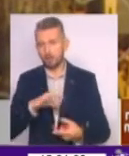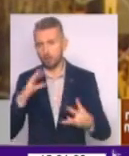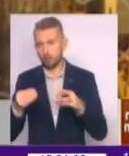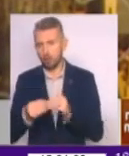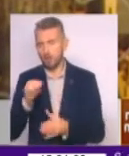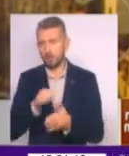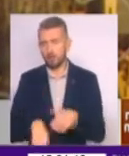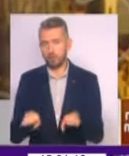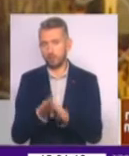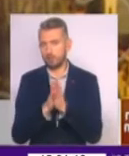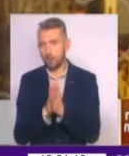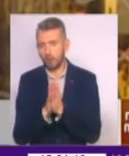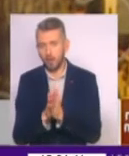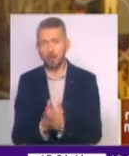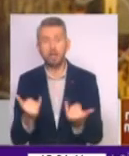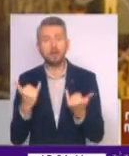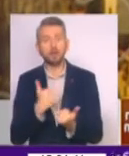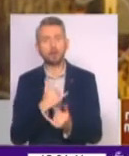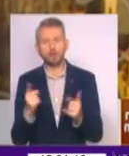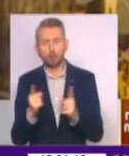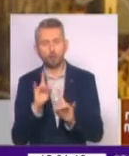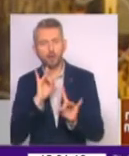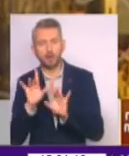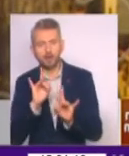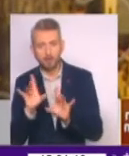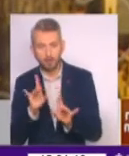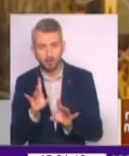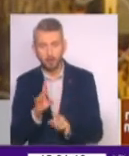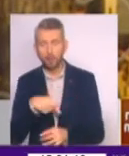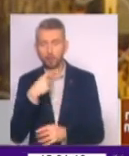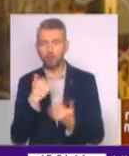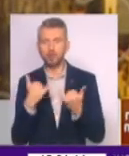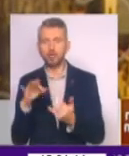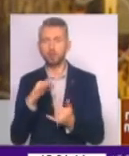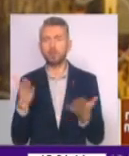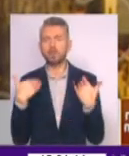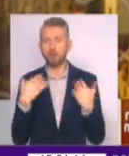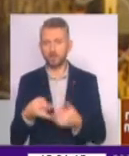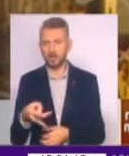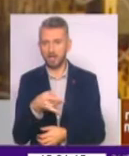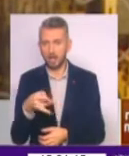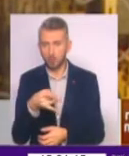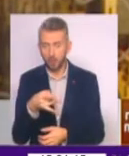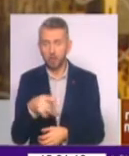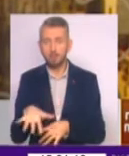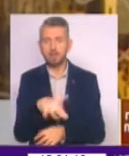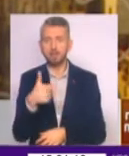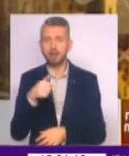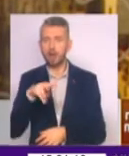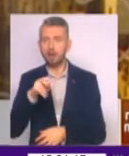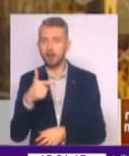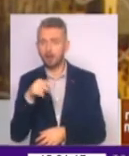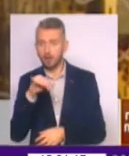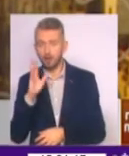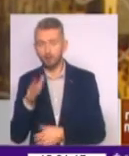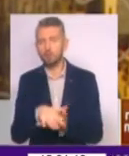від подібних прохань. Ми зараз йдемо на невеличку рекламу. Я ще раз нагадаю, говоримо сьогодні про Святошинський район і про масив Галагани. Будемо